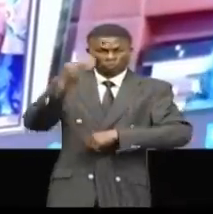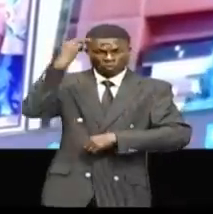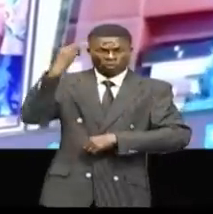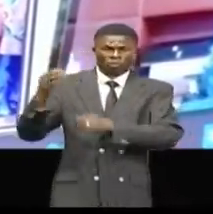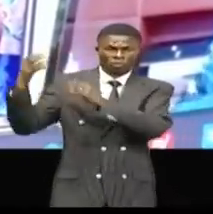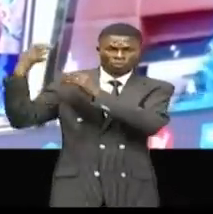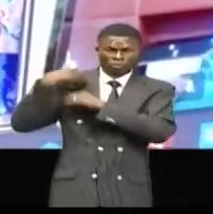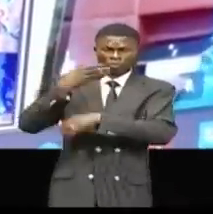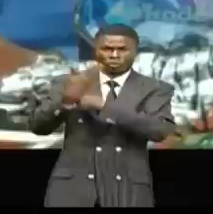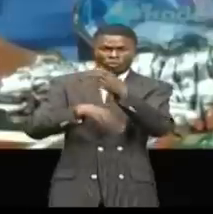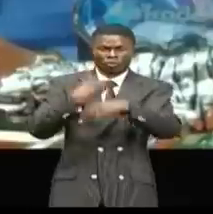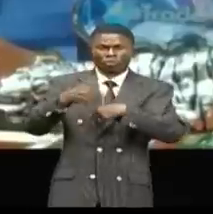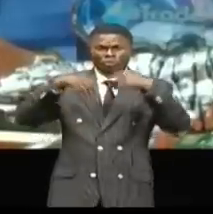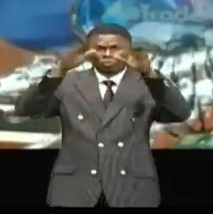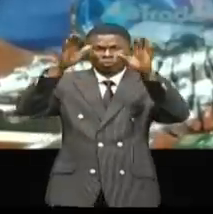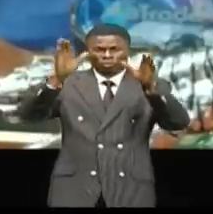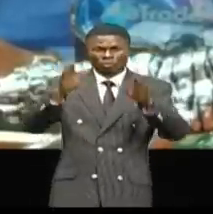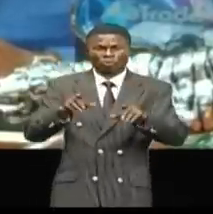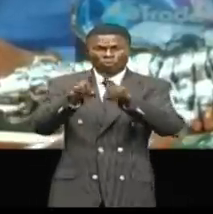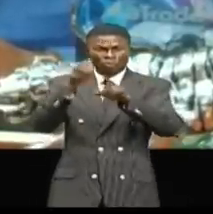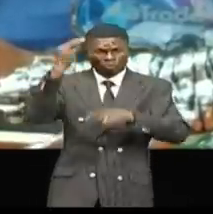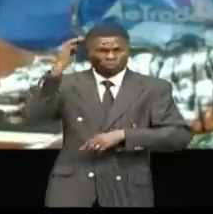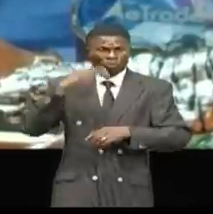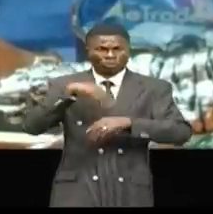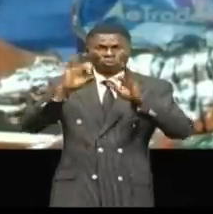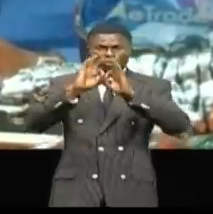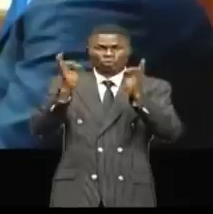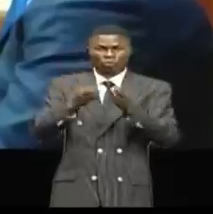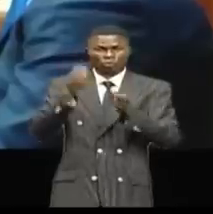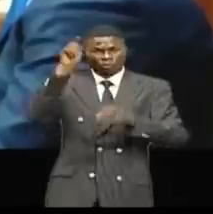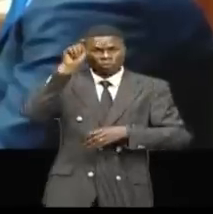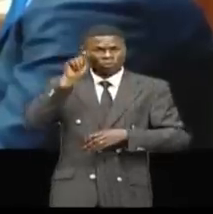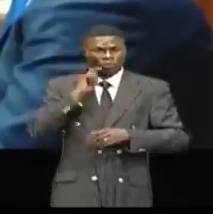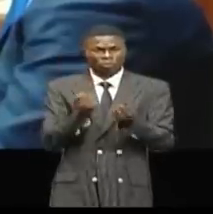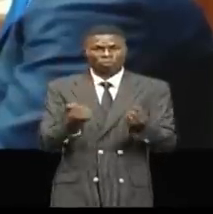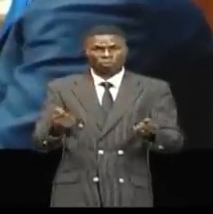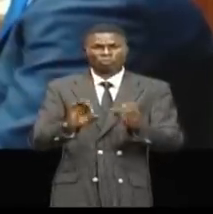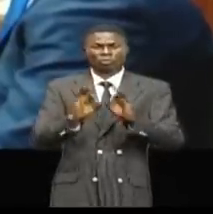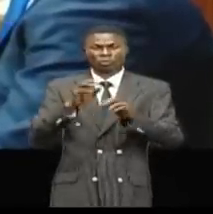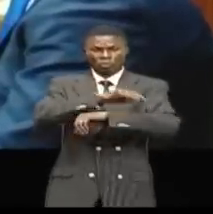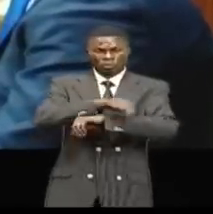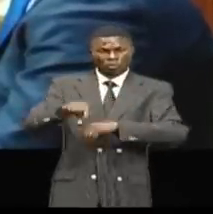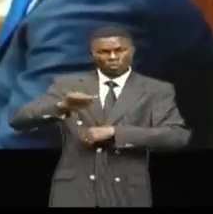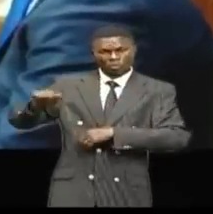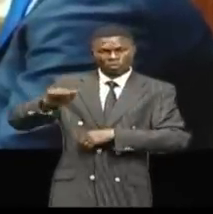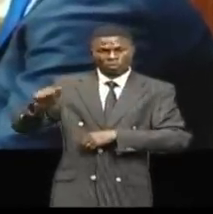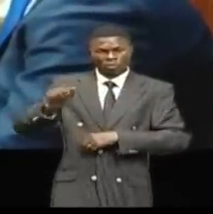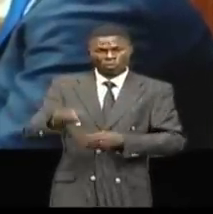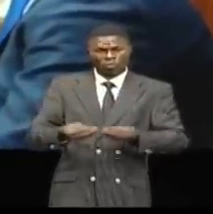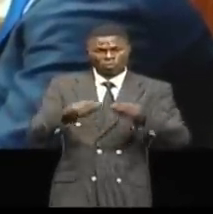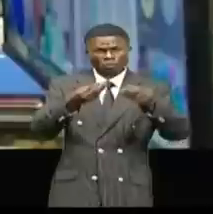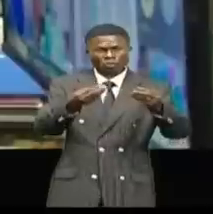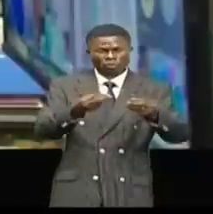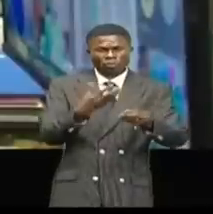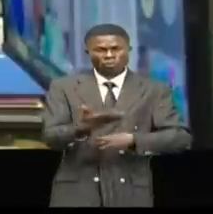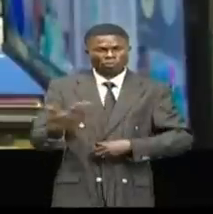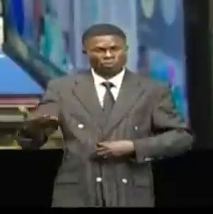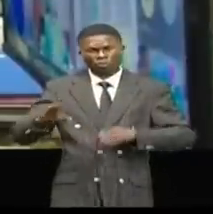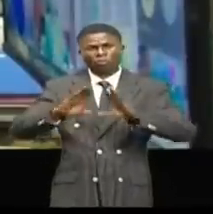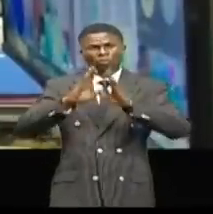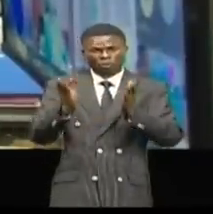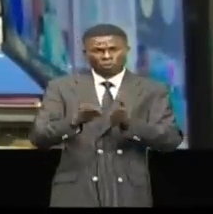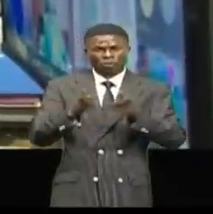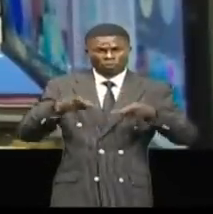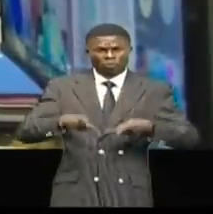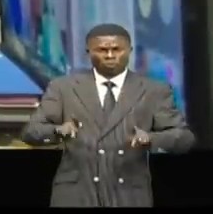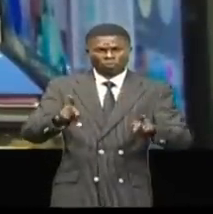des affaires étrangères, celui du genre famille et enfants, ainsi qu'à son cabinet, de mettre en place tous les éléments qui permettra